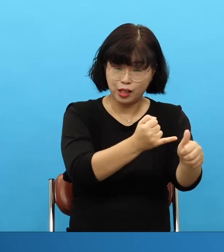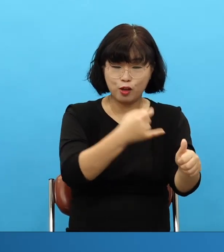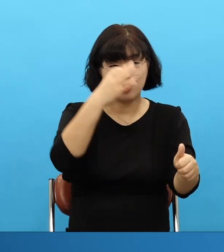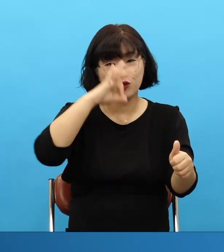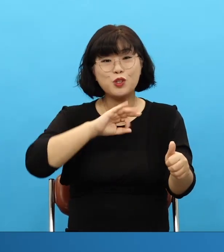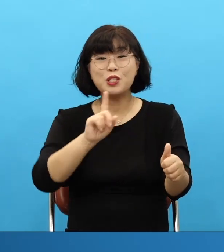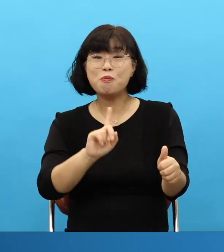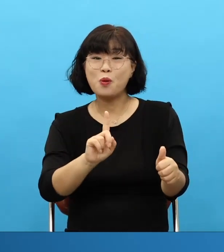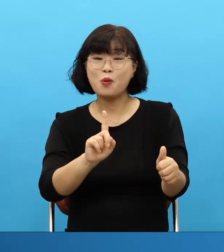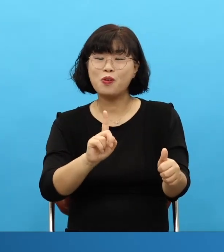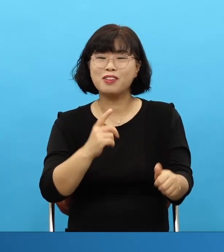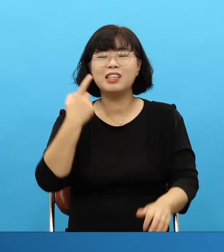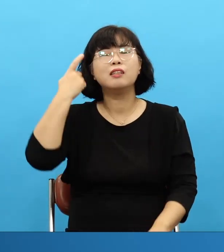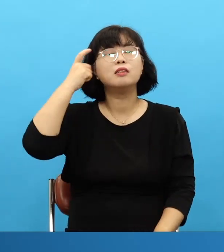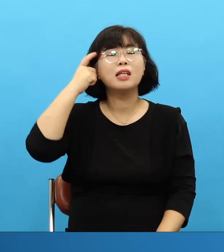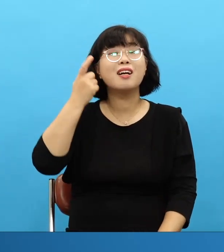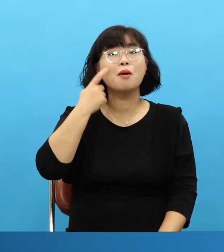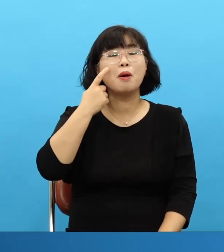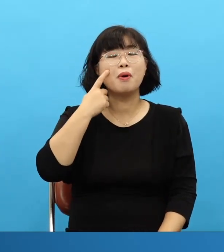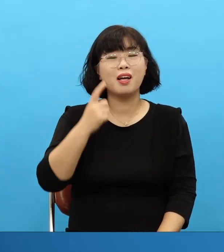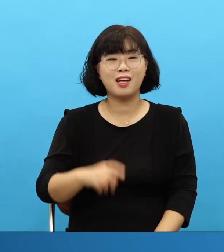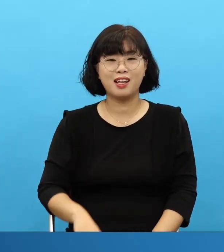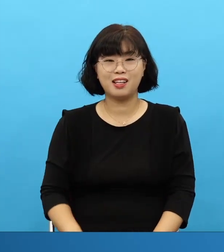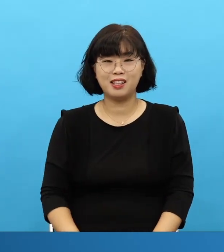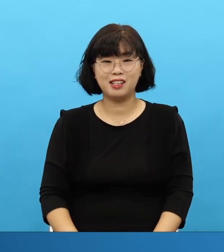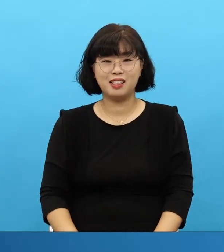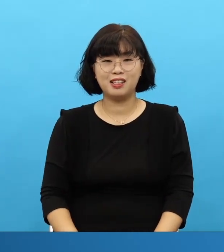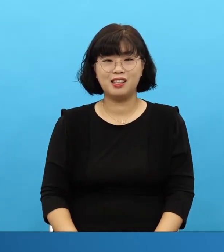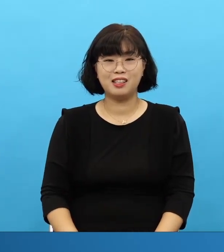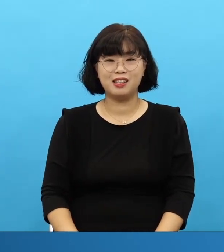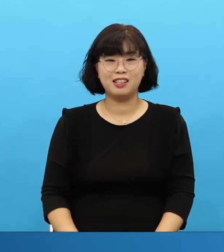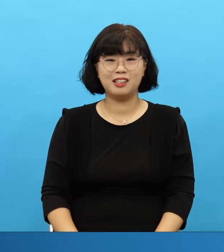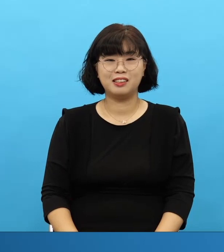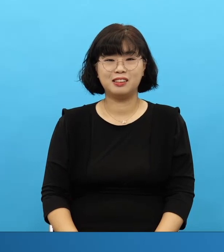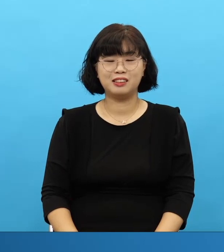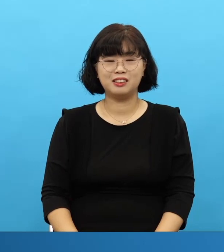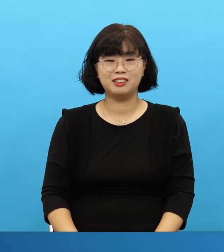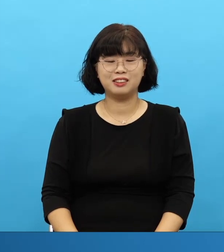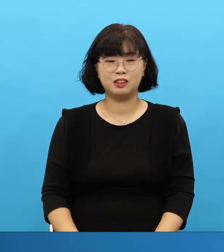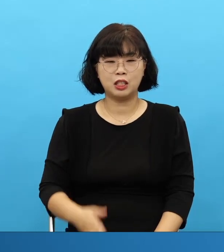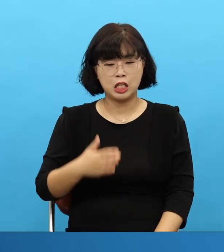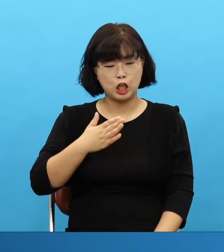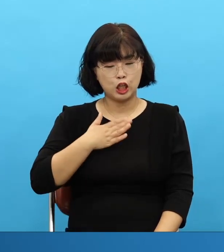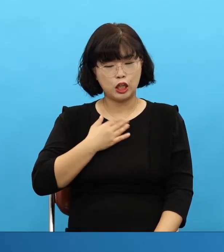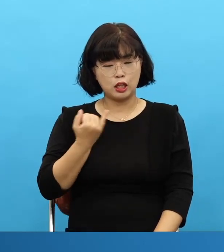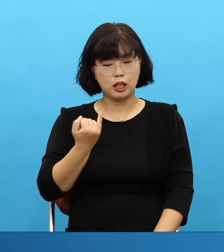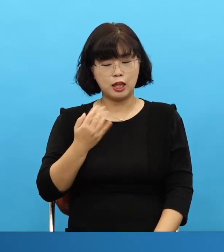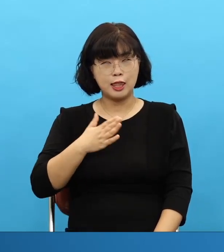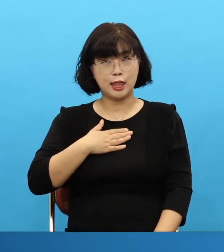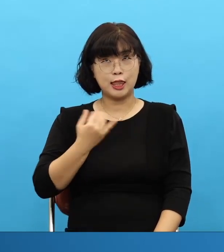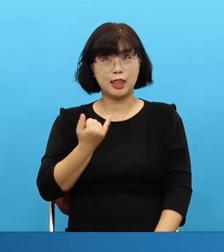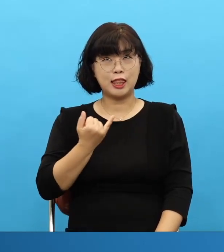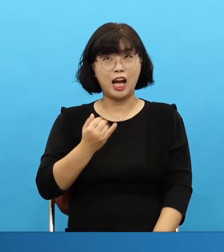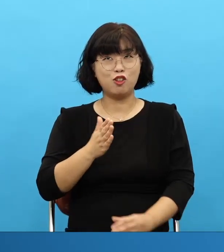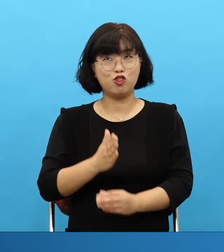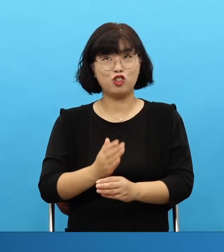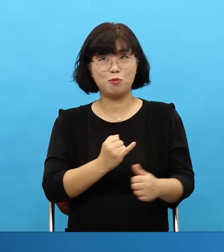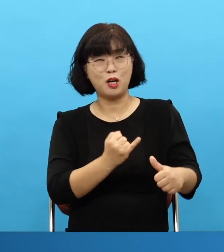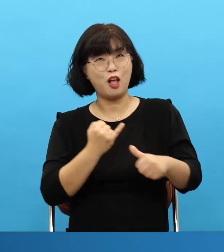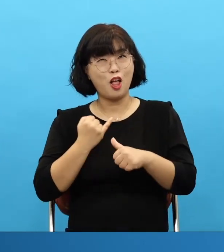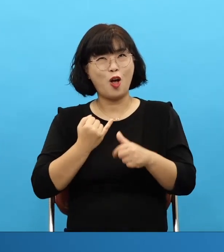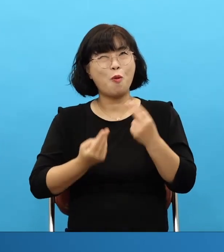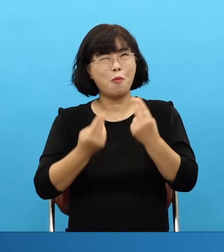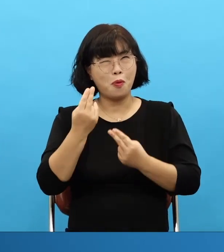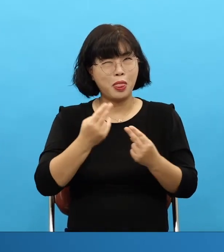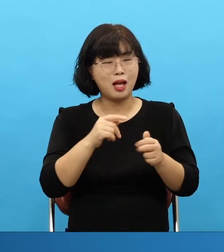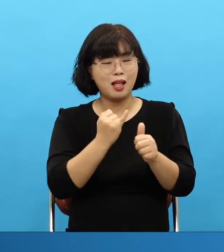husband? 조금만 머리 있는 사람이라면 상대방 위주로 해야 내게 도움된다는 걸 빨리 캐치하게 되죠. And those who just have even a little bit of sense